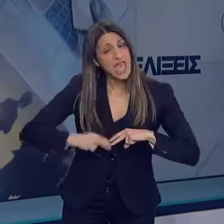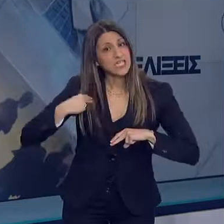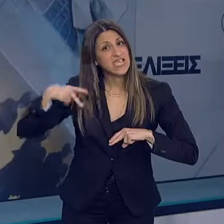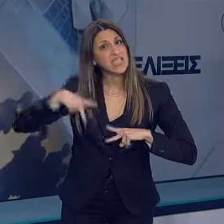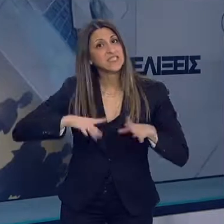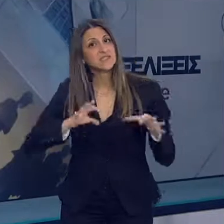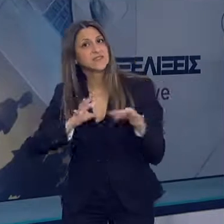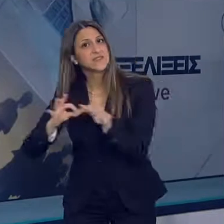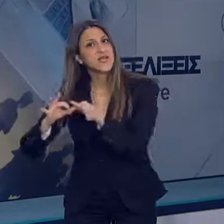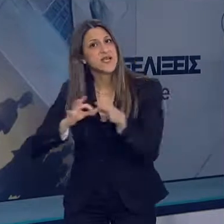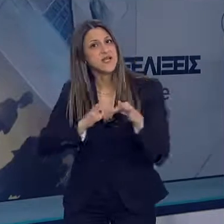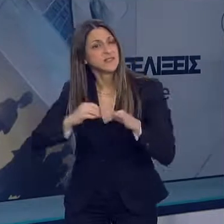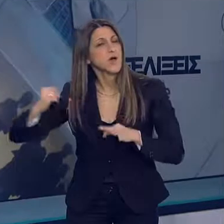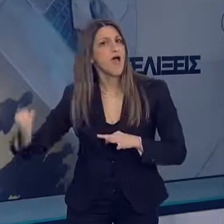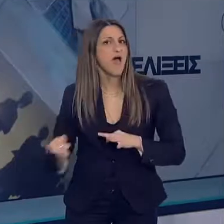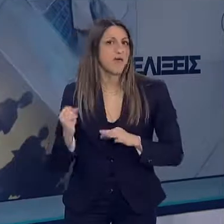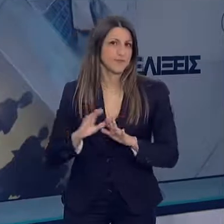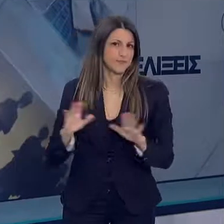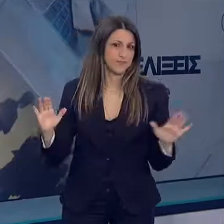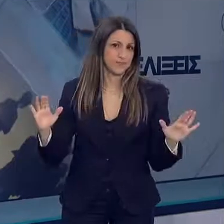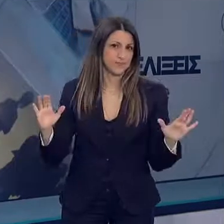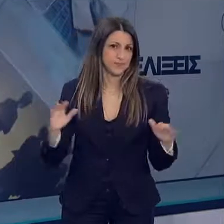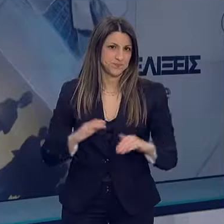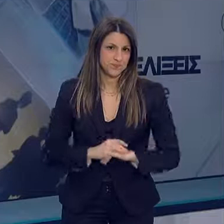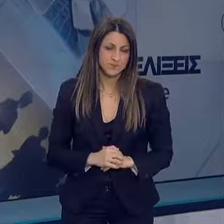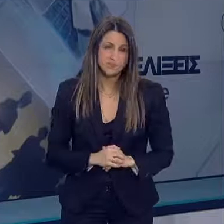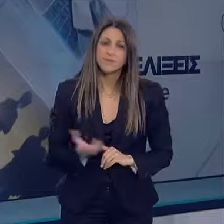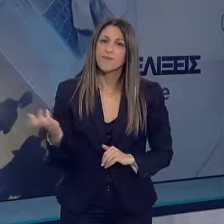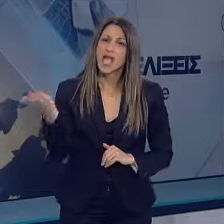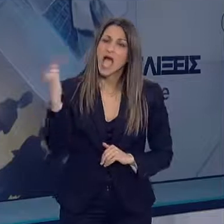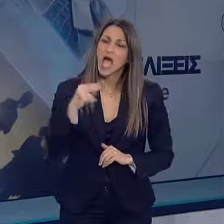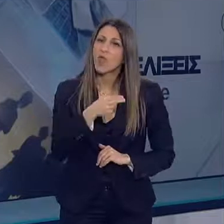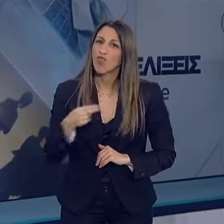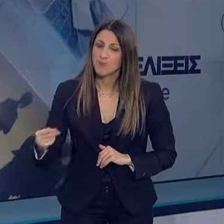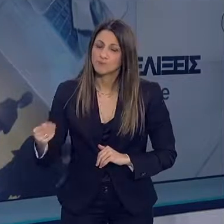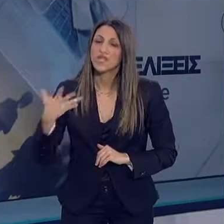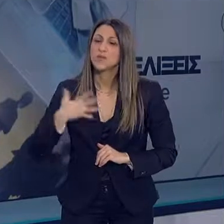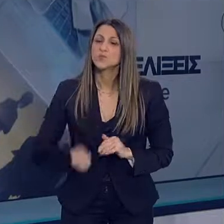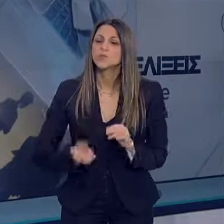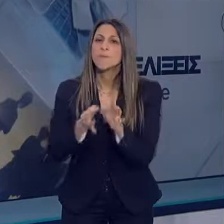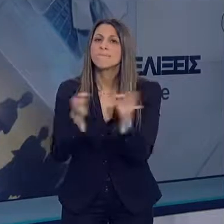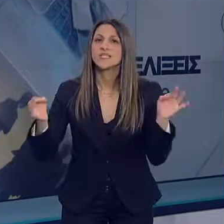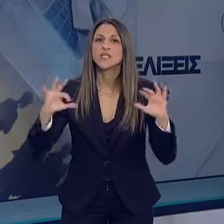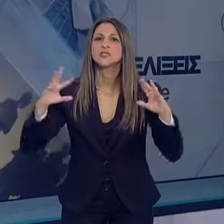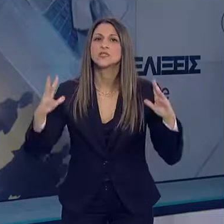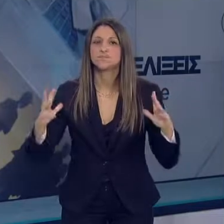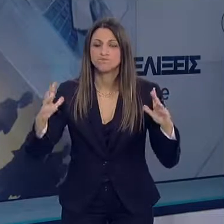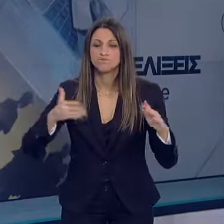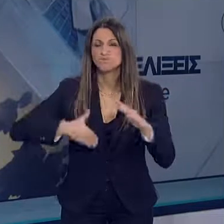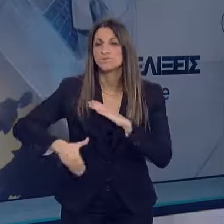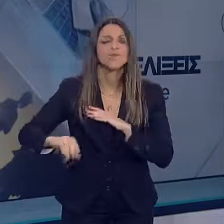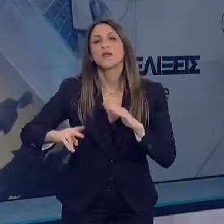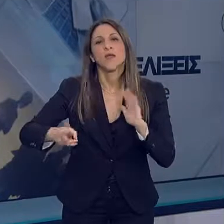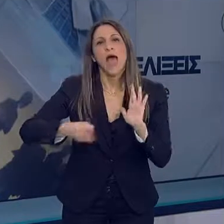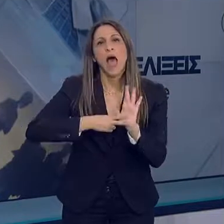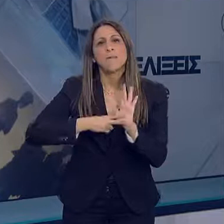τις νόταμς που εξέδωσε η Υπηρεσία Πολιτικής Αεροπορίας για λόγους πρόληψης της εξάπλωσης του COVID-19, γίνεται παράταση της προσωρινής